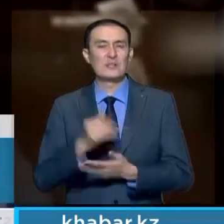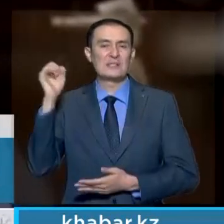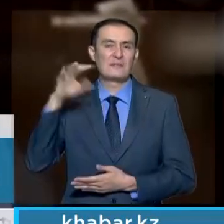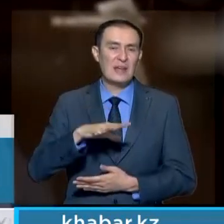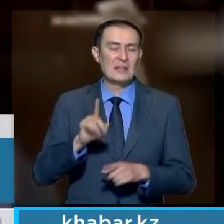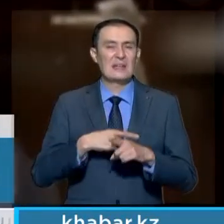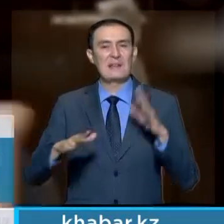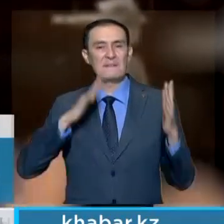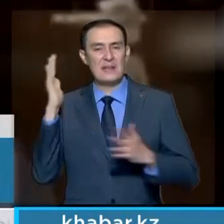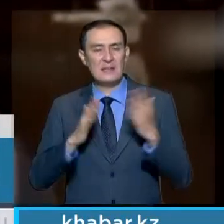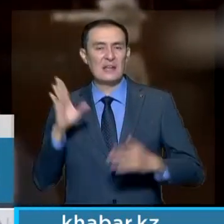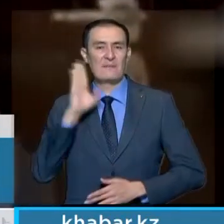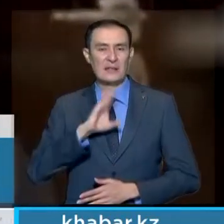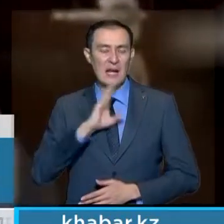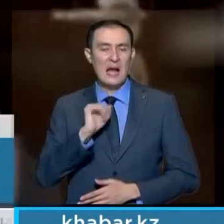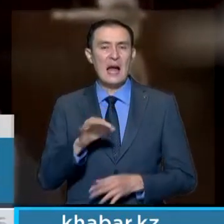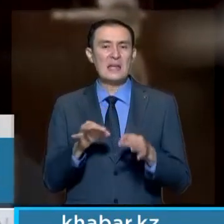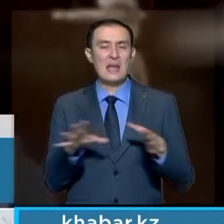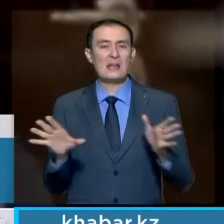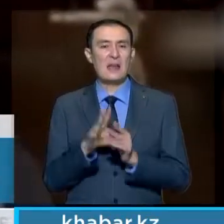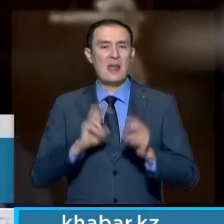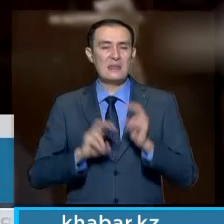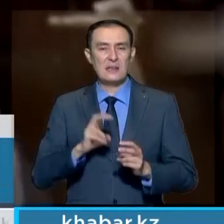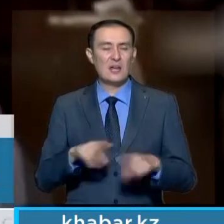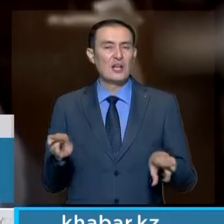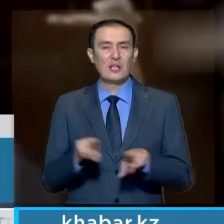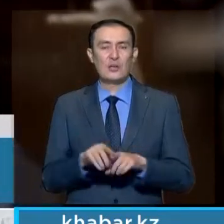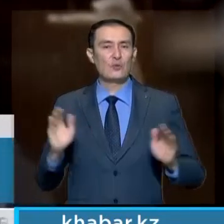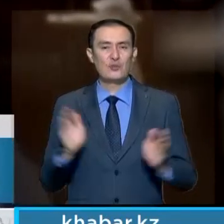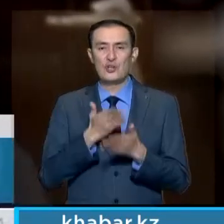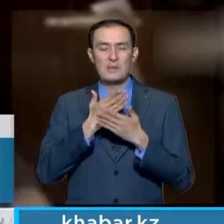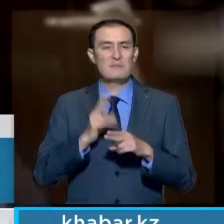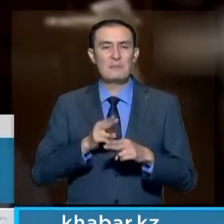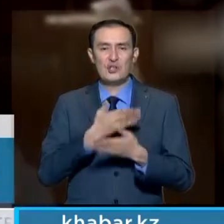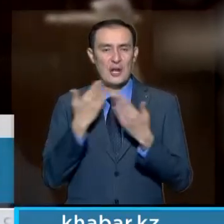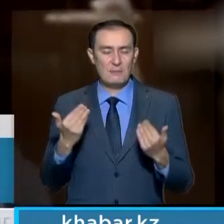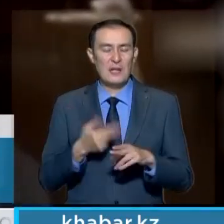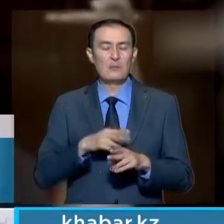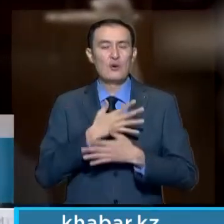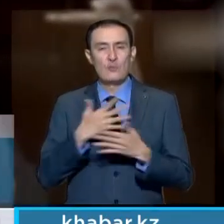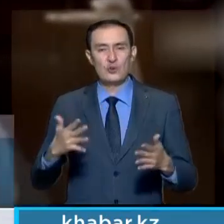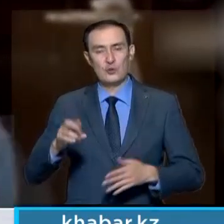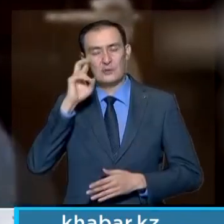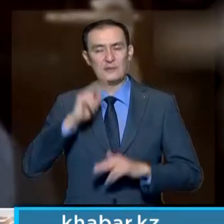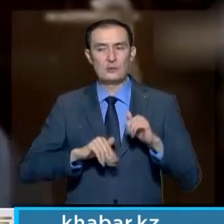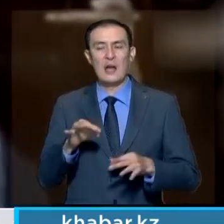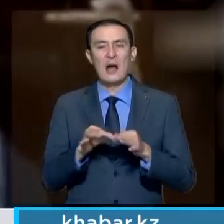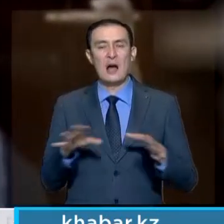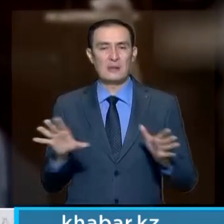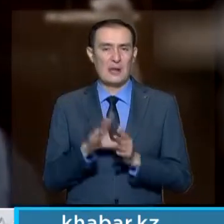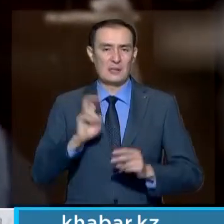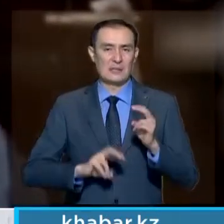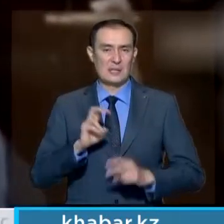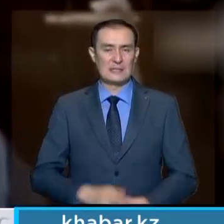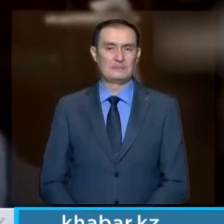свет ветер и гидроресурсы а ядерная энергия имеет таких ограничений поэтому всё больше стран строят атомные электростанции